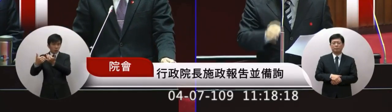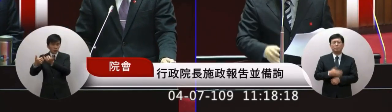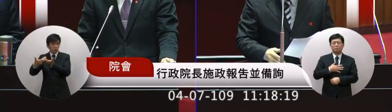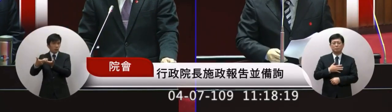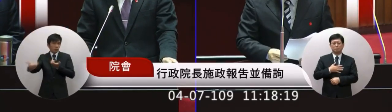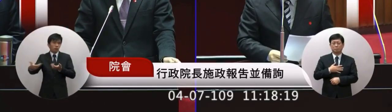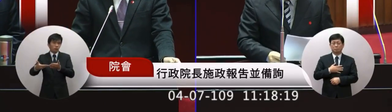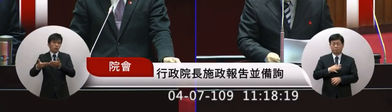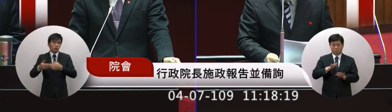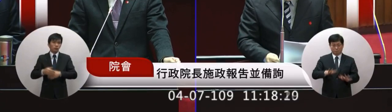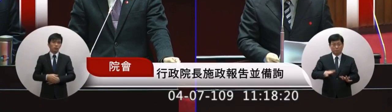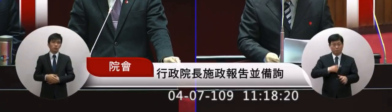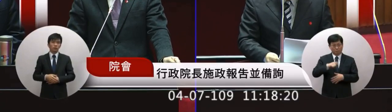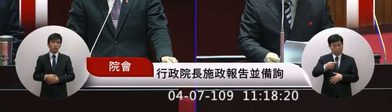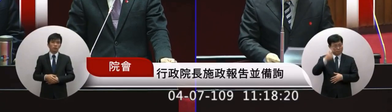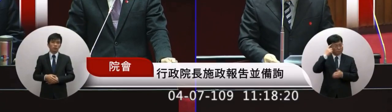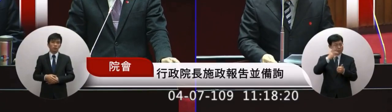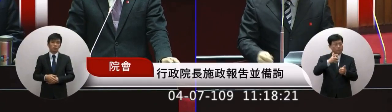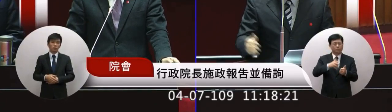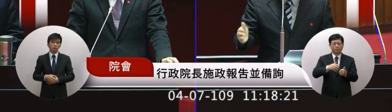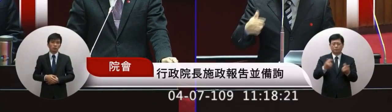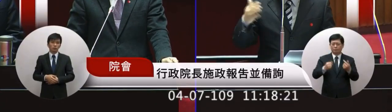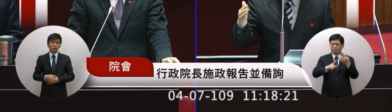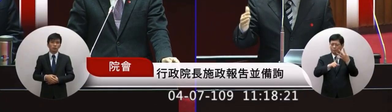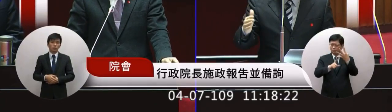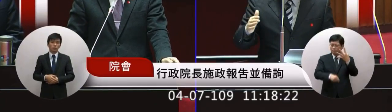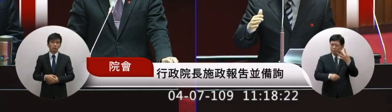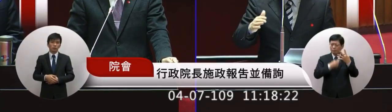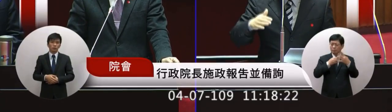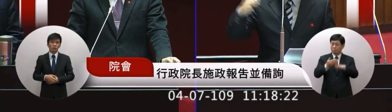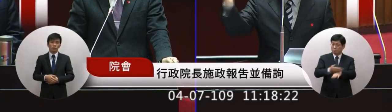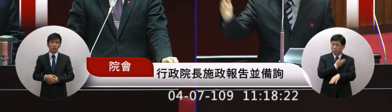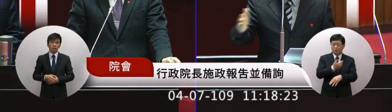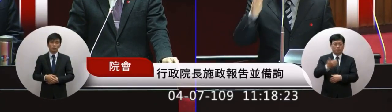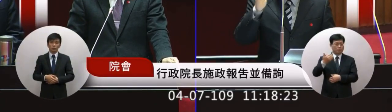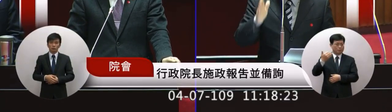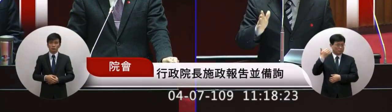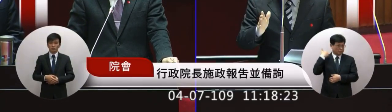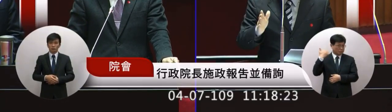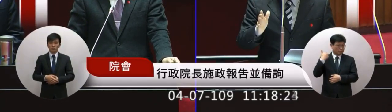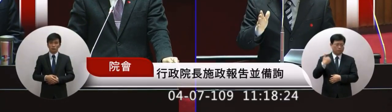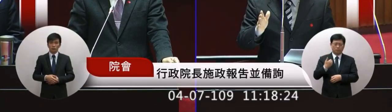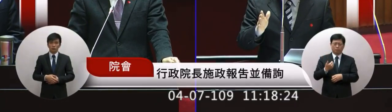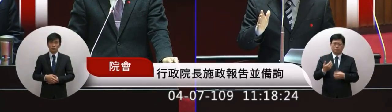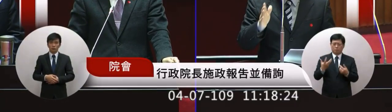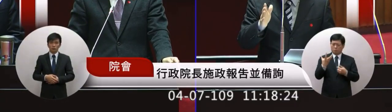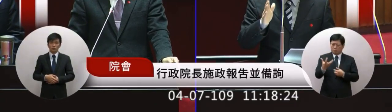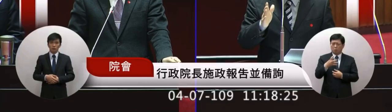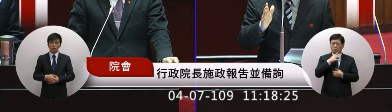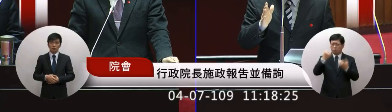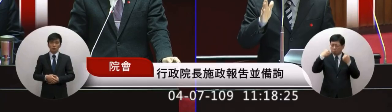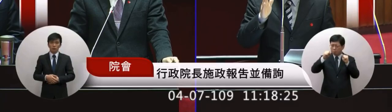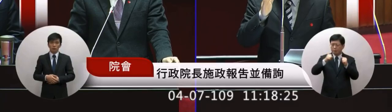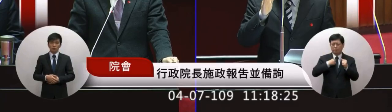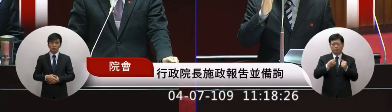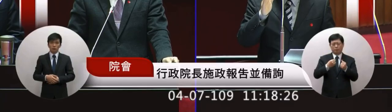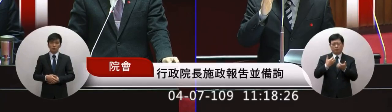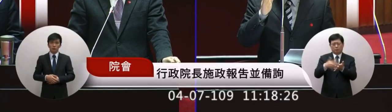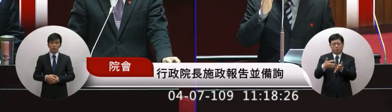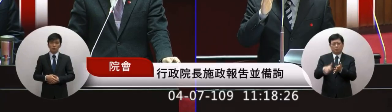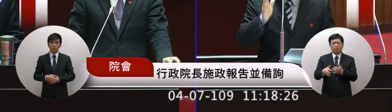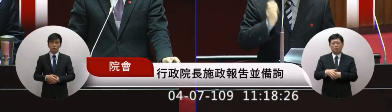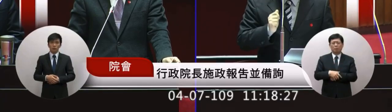解哈，好，那我接下来我想问哦，因为从四月份开始哦，以往年呢四月份开始就是很多毕业季节